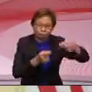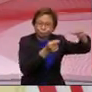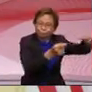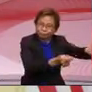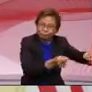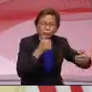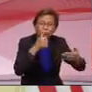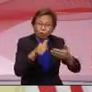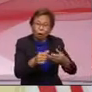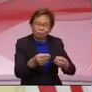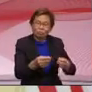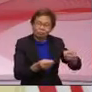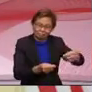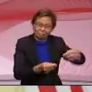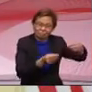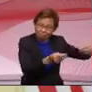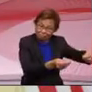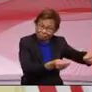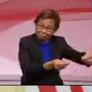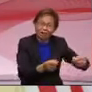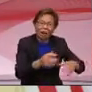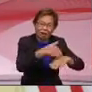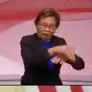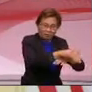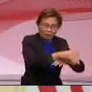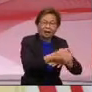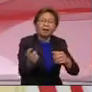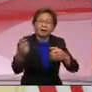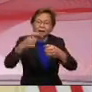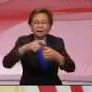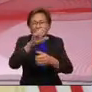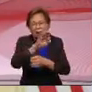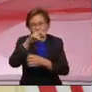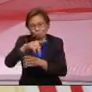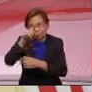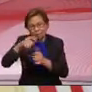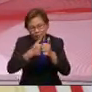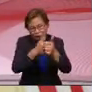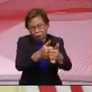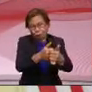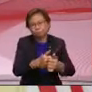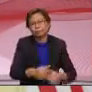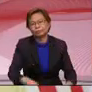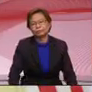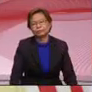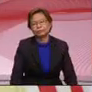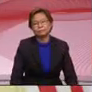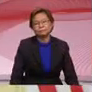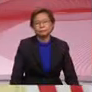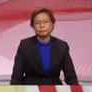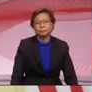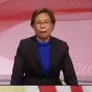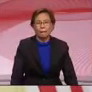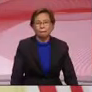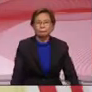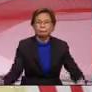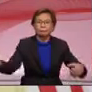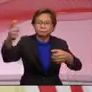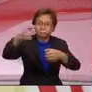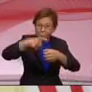terlibat berkenaan dengan SOP yang perlu mereka patuhi. Mengenai warga